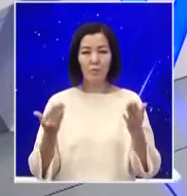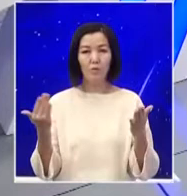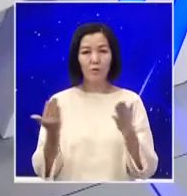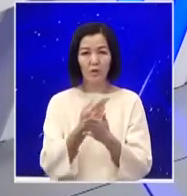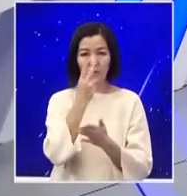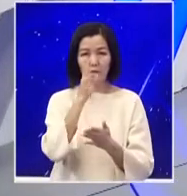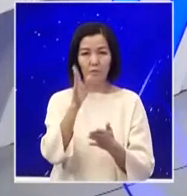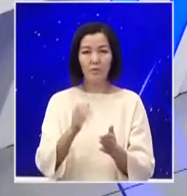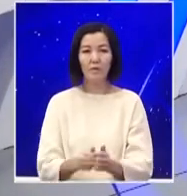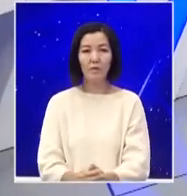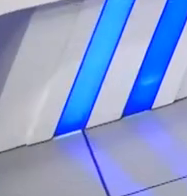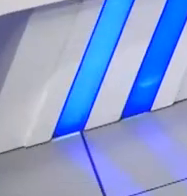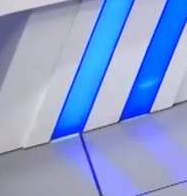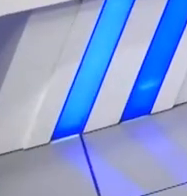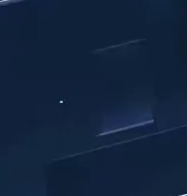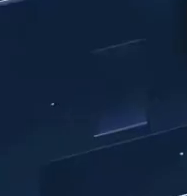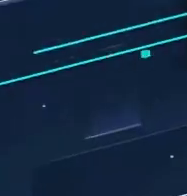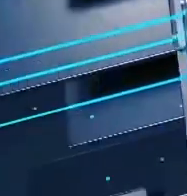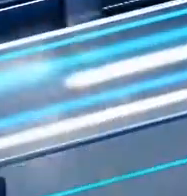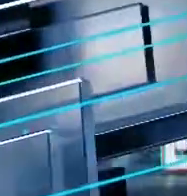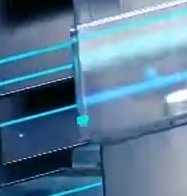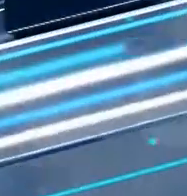Бүгін көретіндеріңіз.